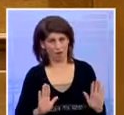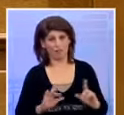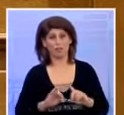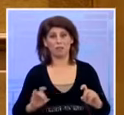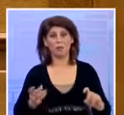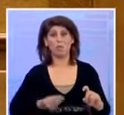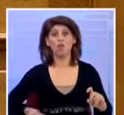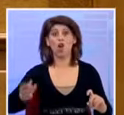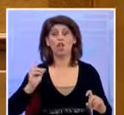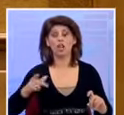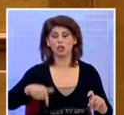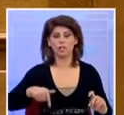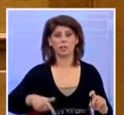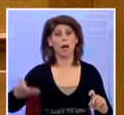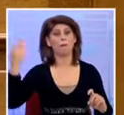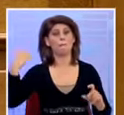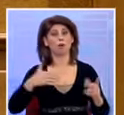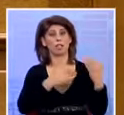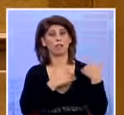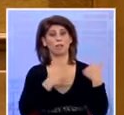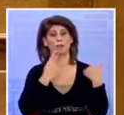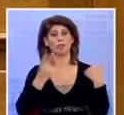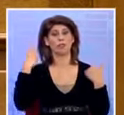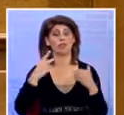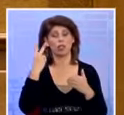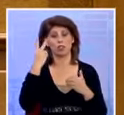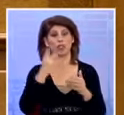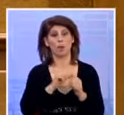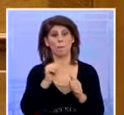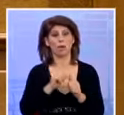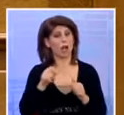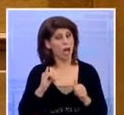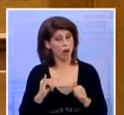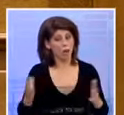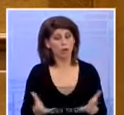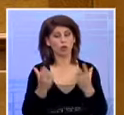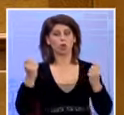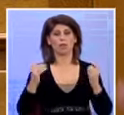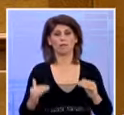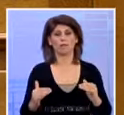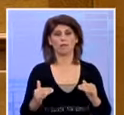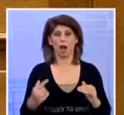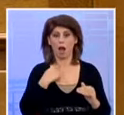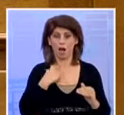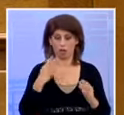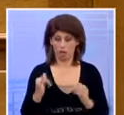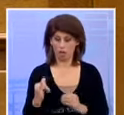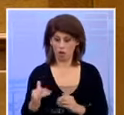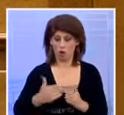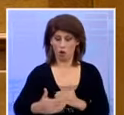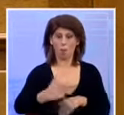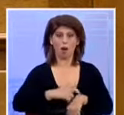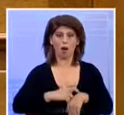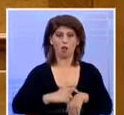πολύ χειρότερα σήμερα από ό,τι αναλάβατε πριν δύο μήνες. Αλλά ακόμα σώζεται η κατάσταση. Αν χάσετε κι άλλο χρόνο,